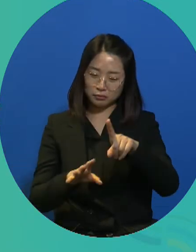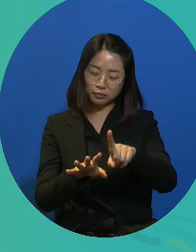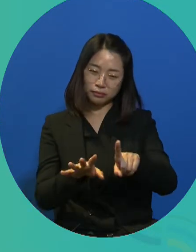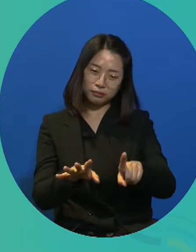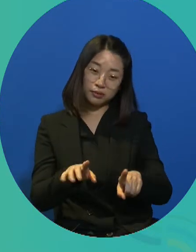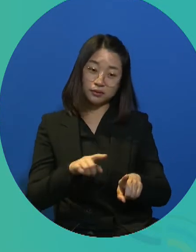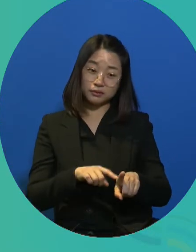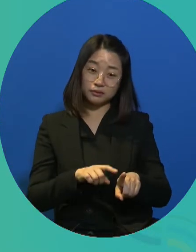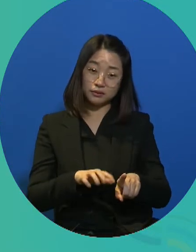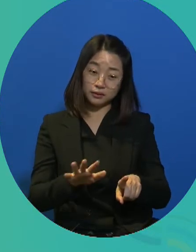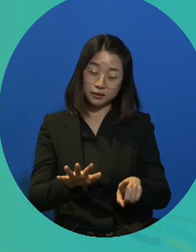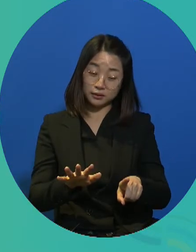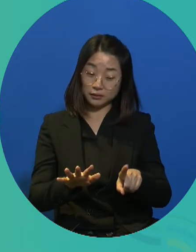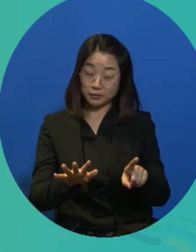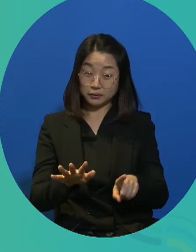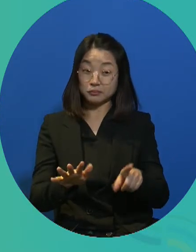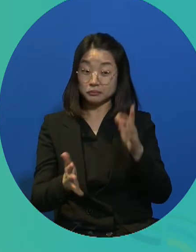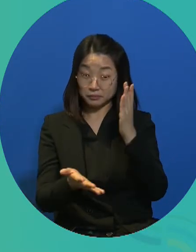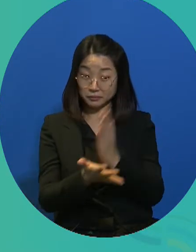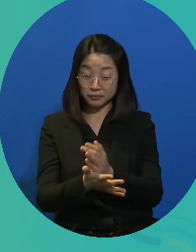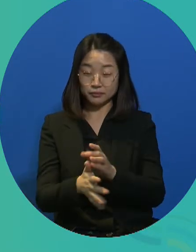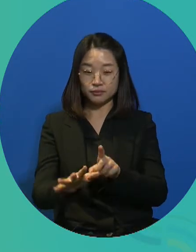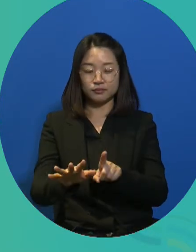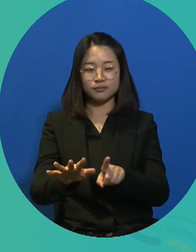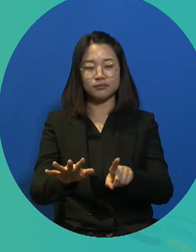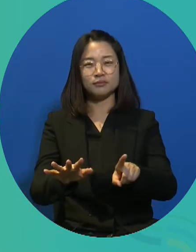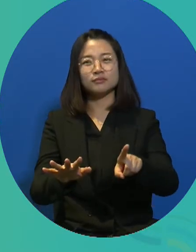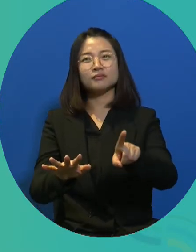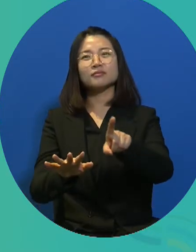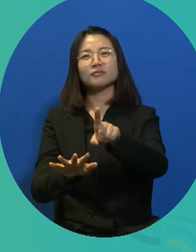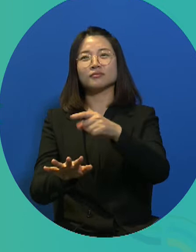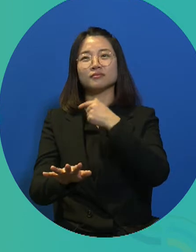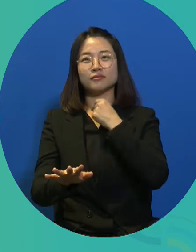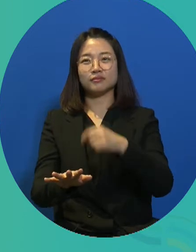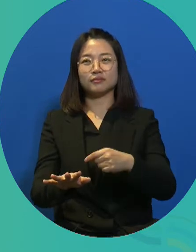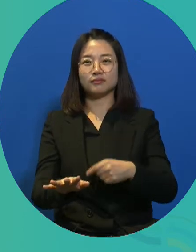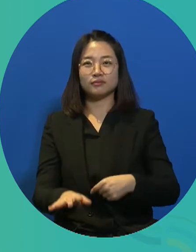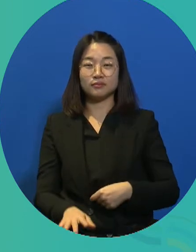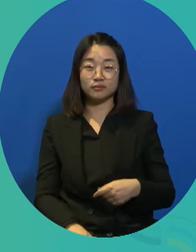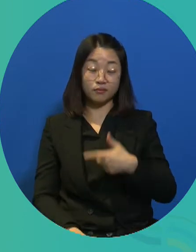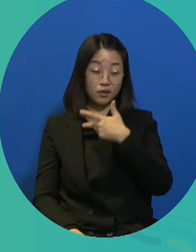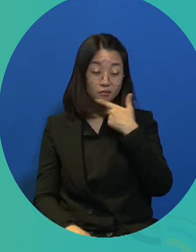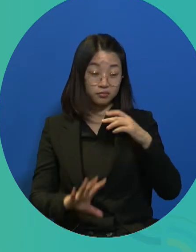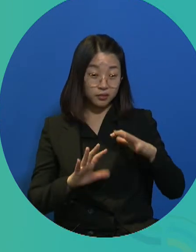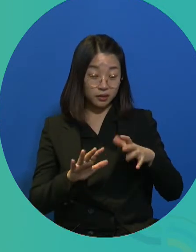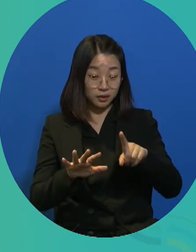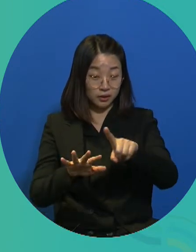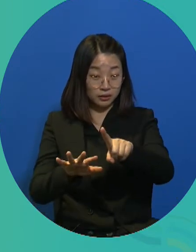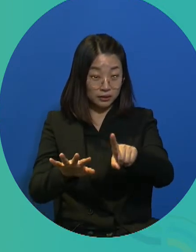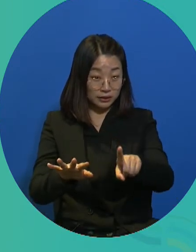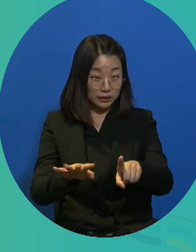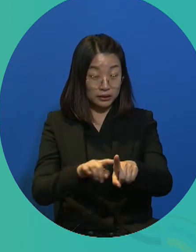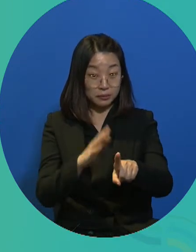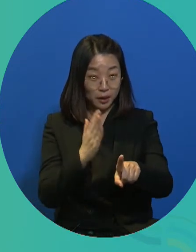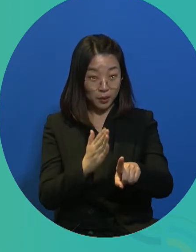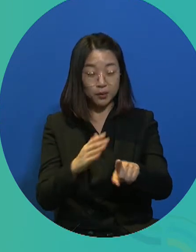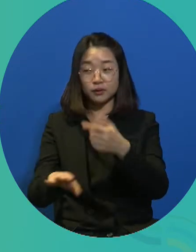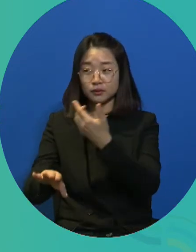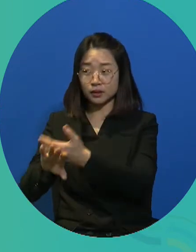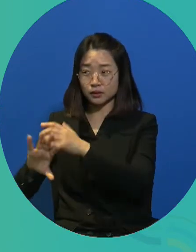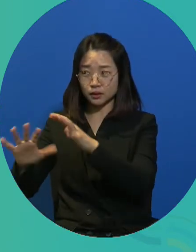그래서 다시는 그러한 뒷걸음질이 있어서는 안 되고 우리나라에 그런 뒷걸음질이 있었다라고 해서